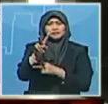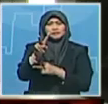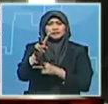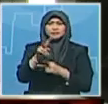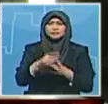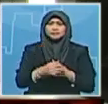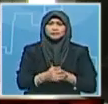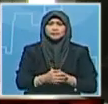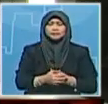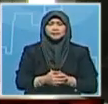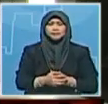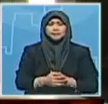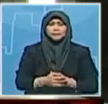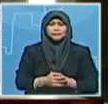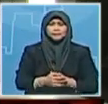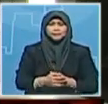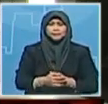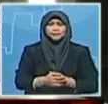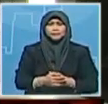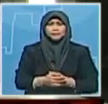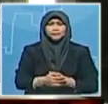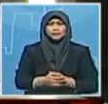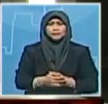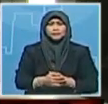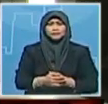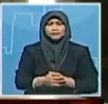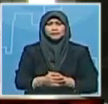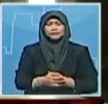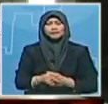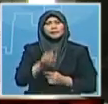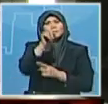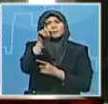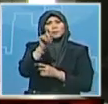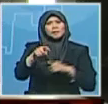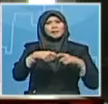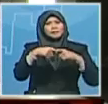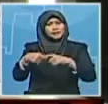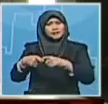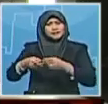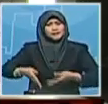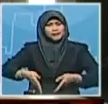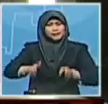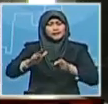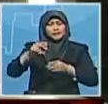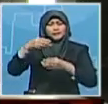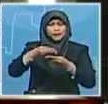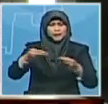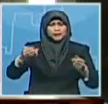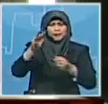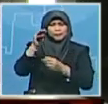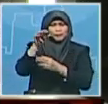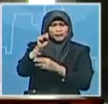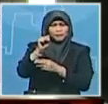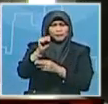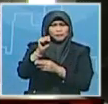Bypass Pasar Kedua Kelantan. Soalan berkait dengan Jalan Pasir Mas ke